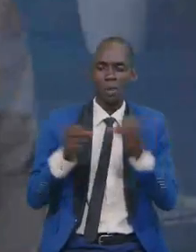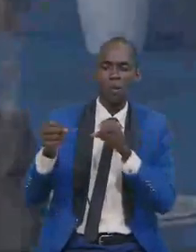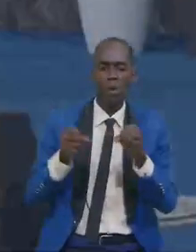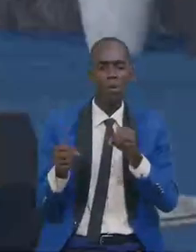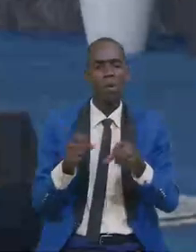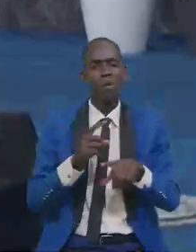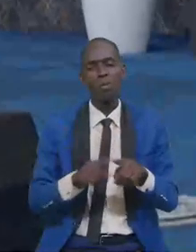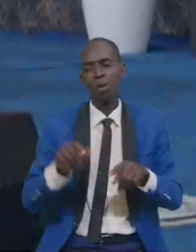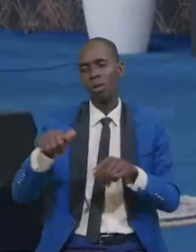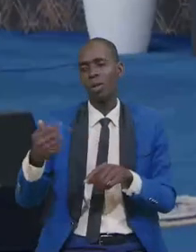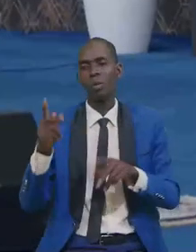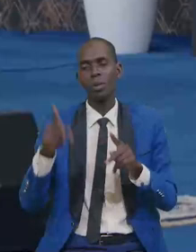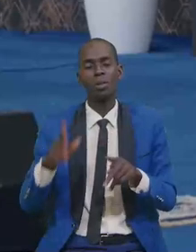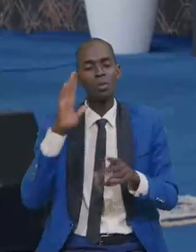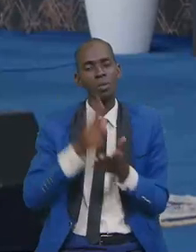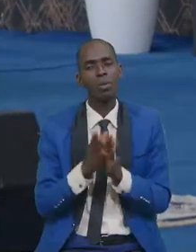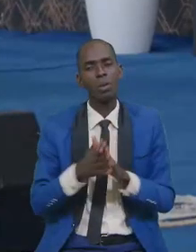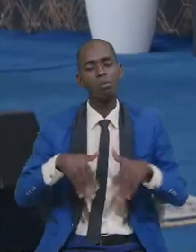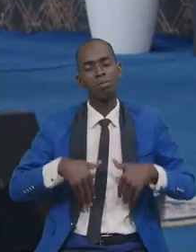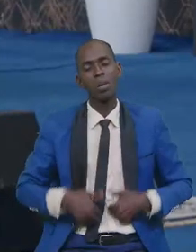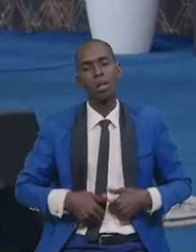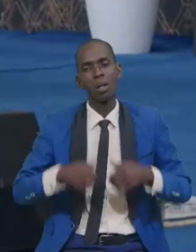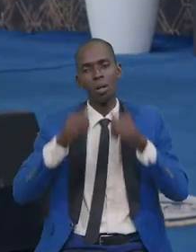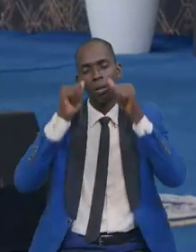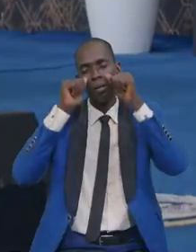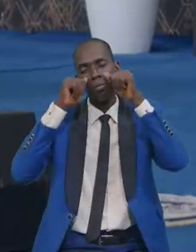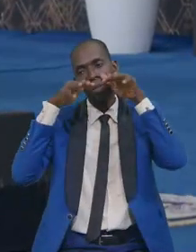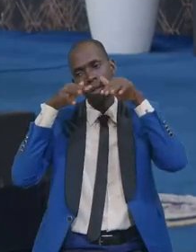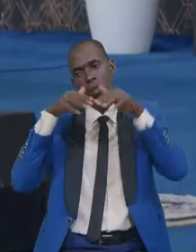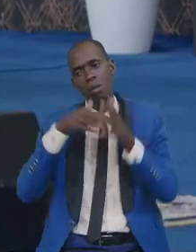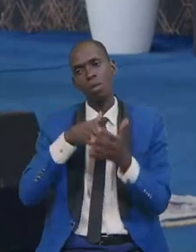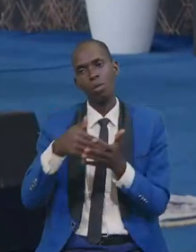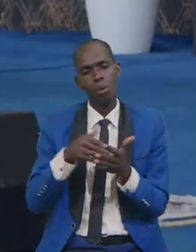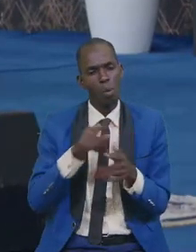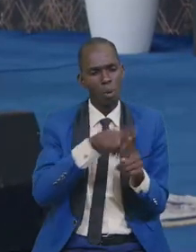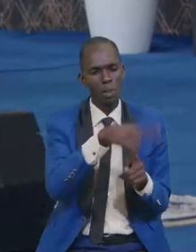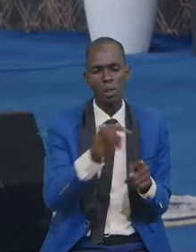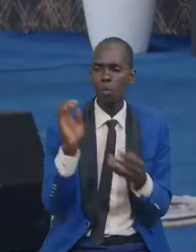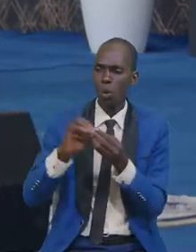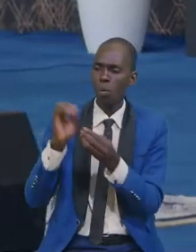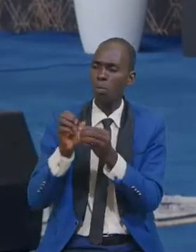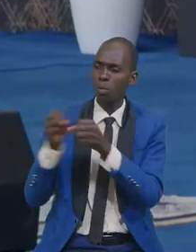être fatigué et s'épuise. Et l'autre va continuer à le boxer.